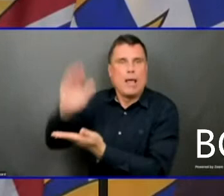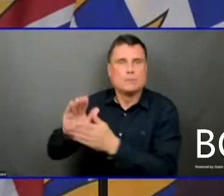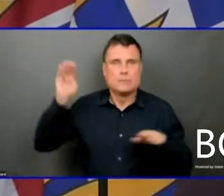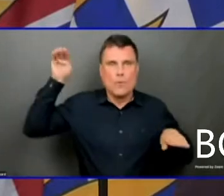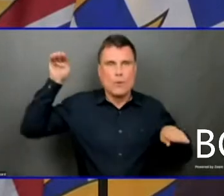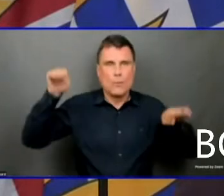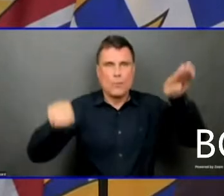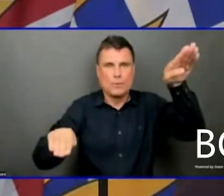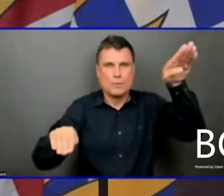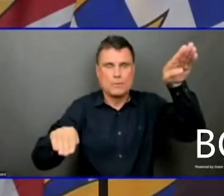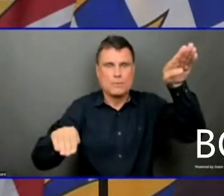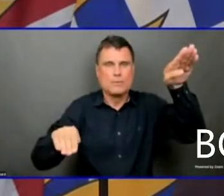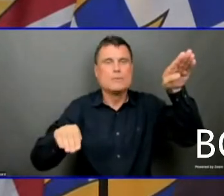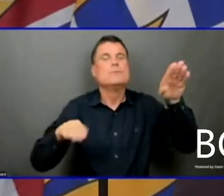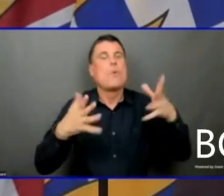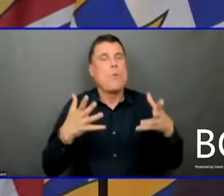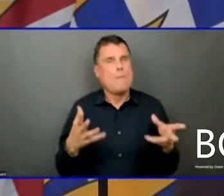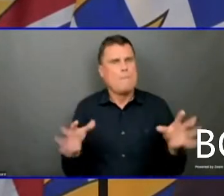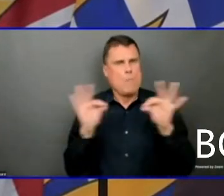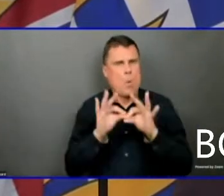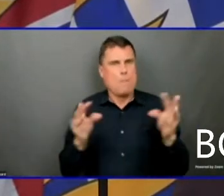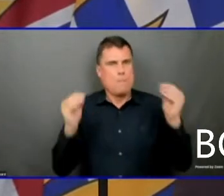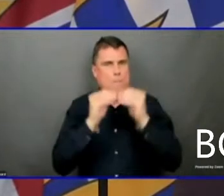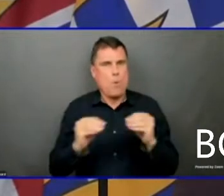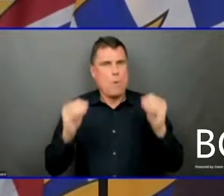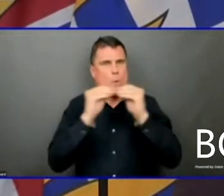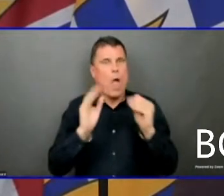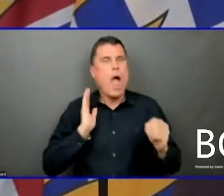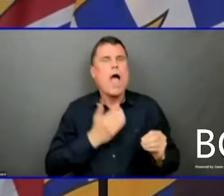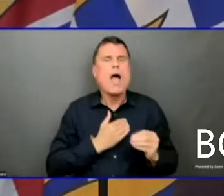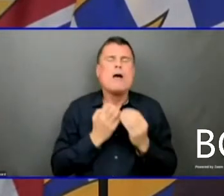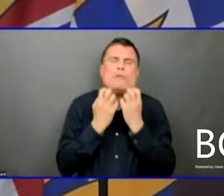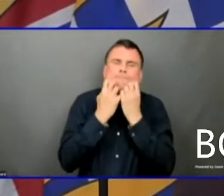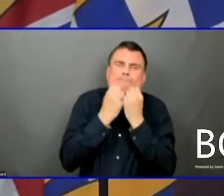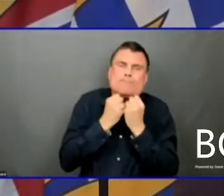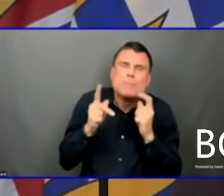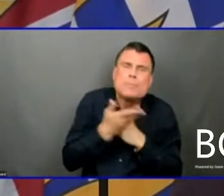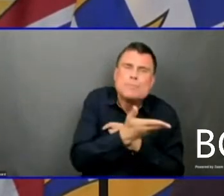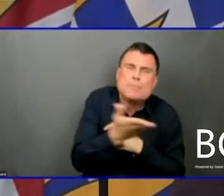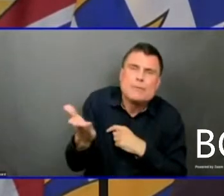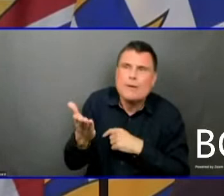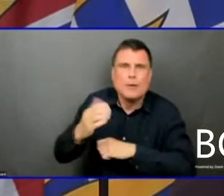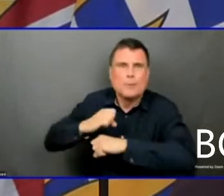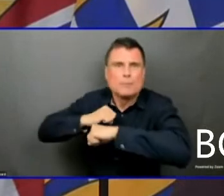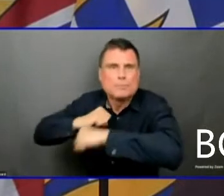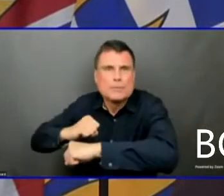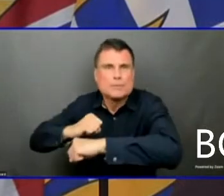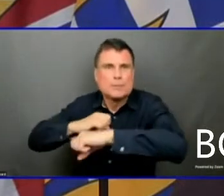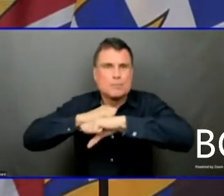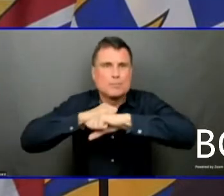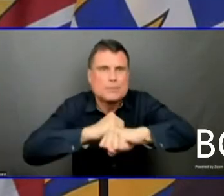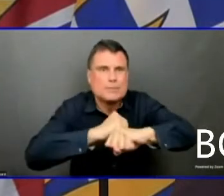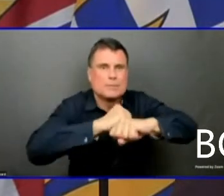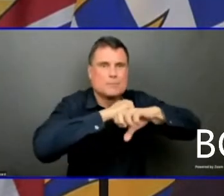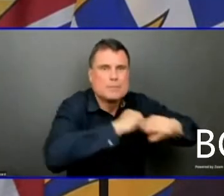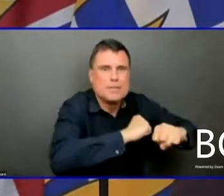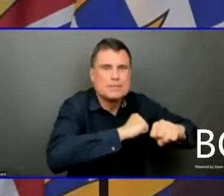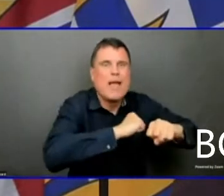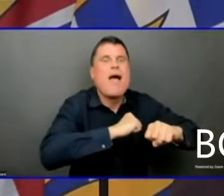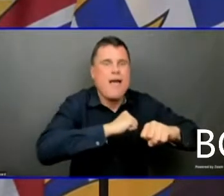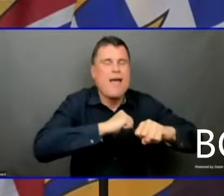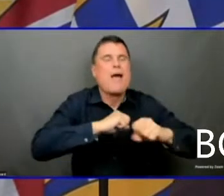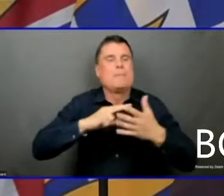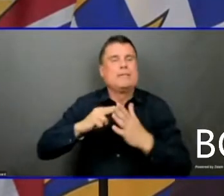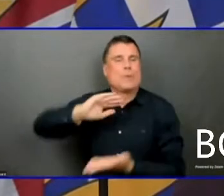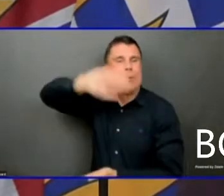效的，我们现在整个疫情的情况是在向下走这个是大家看到了。同时呢，为了我们自